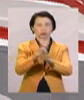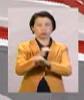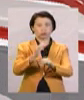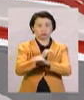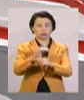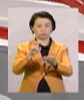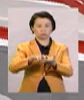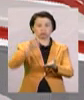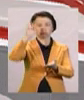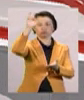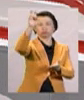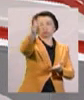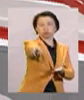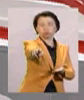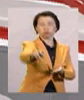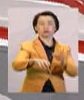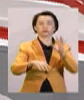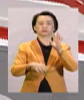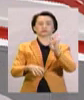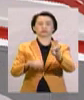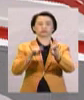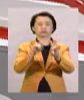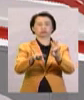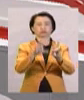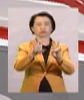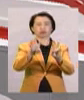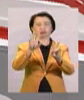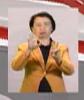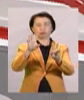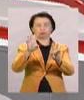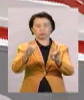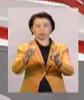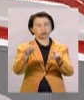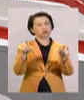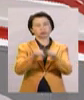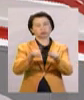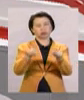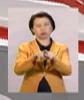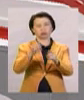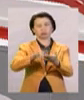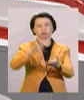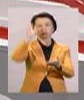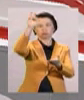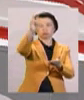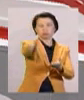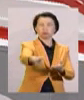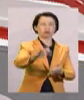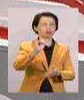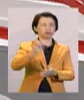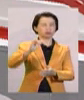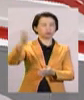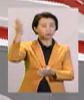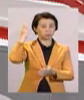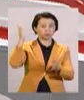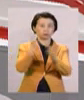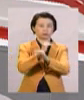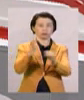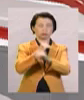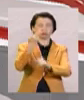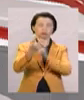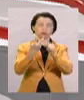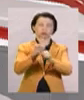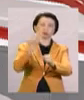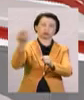mencatat lompatan sejauh 7.46 meter sama dengan catatan yang dilakukannya di Sarawak 2 tahun